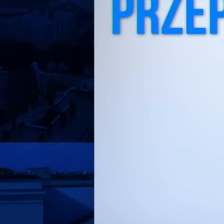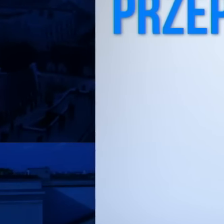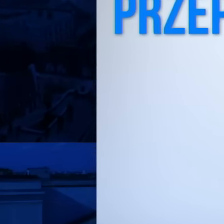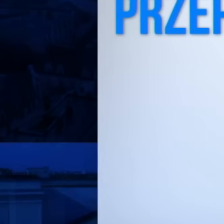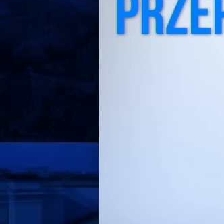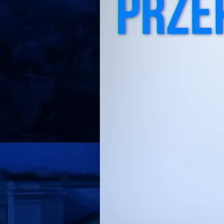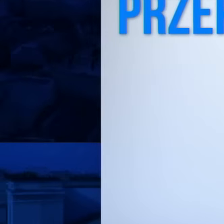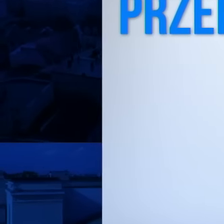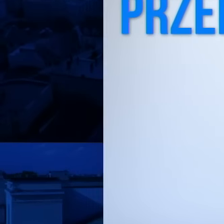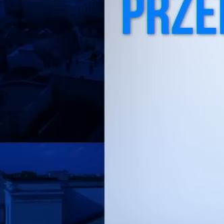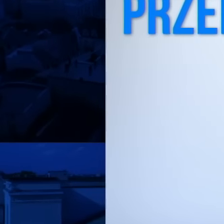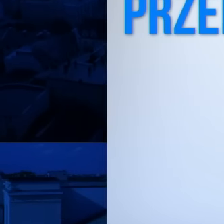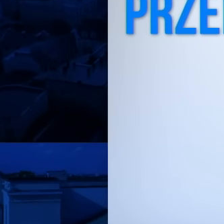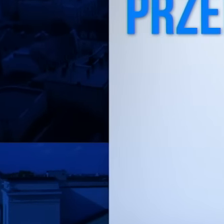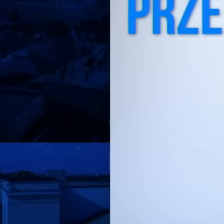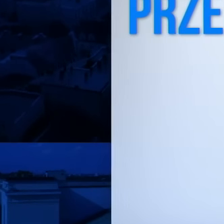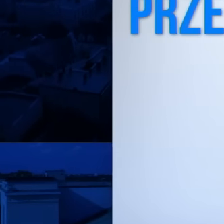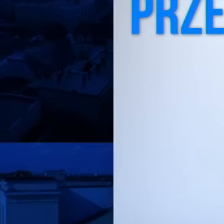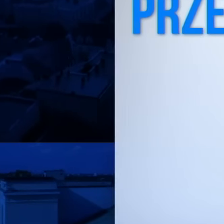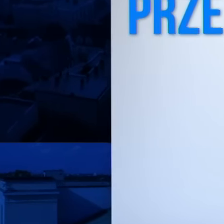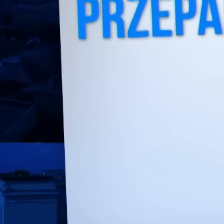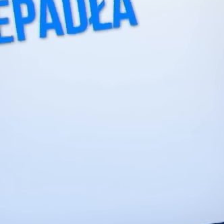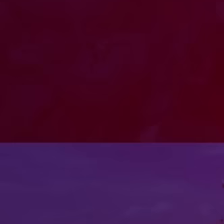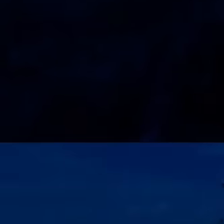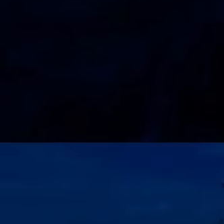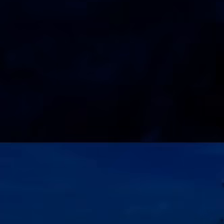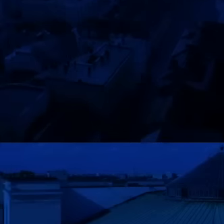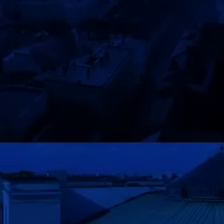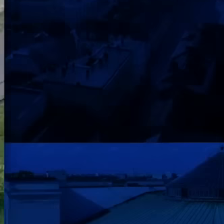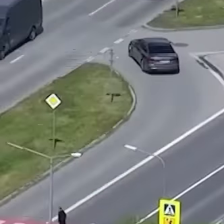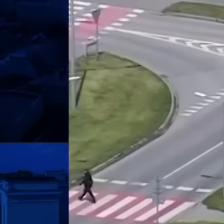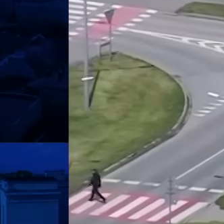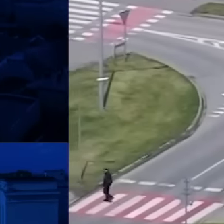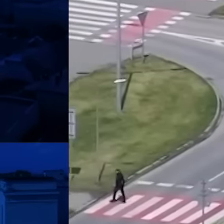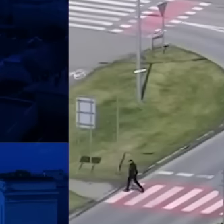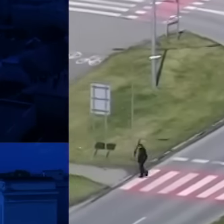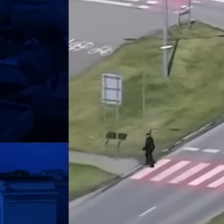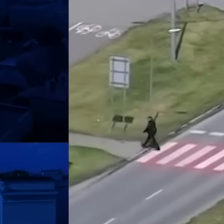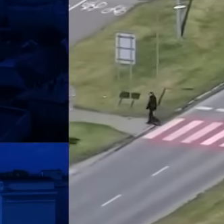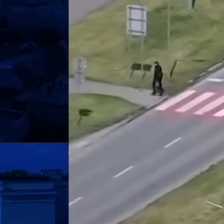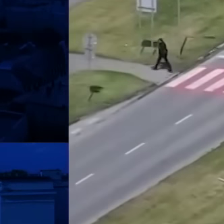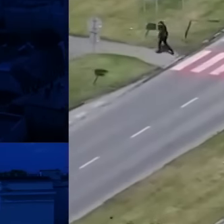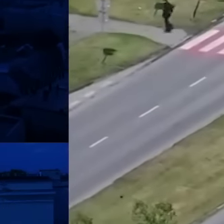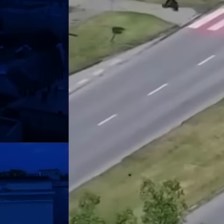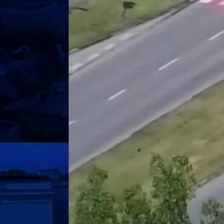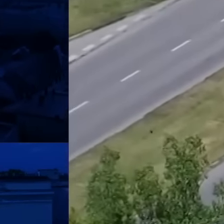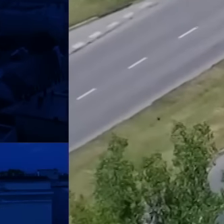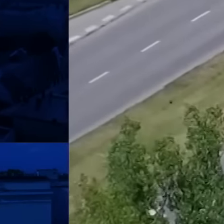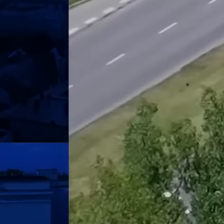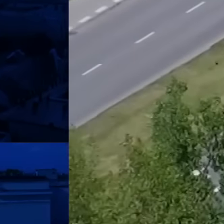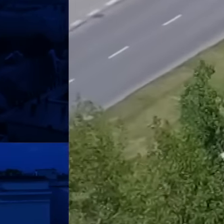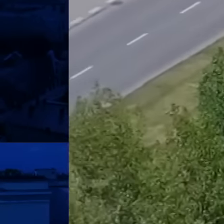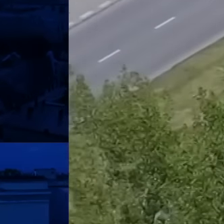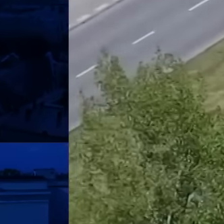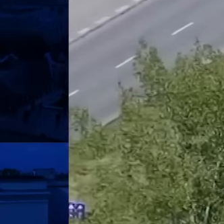tamtejszych placówek z przedmiotem przypominającym broń i zmusił obsługę do wydania gotówki. W Ekspresie Republiki pokażemy także zdjęcia